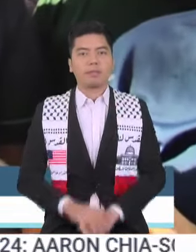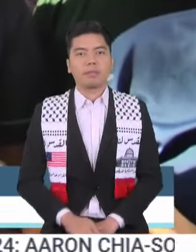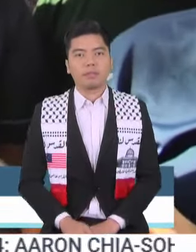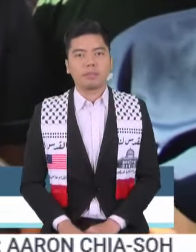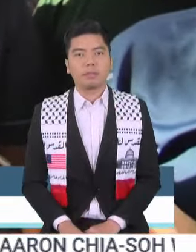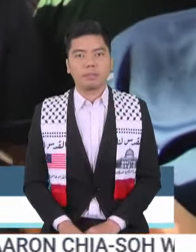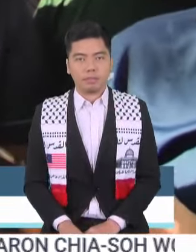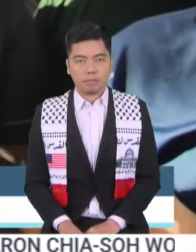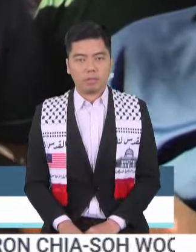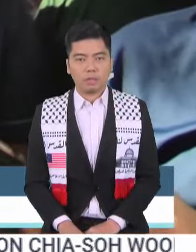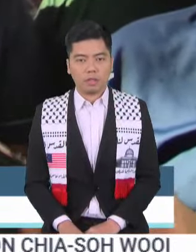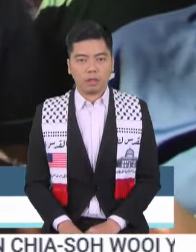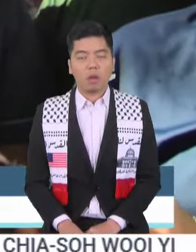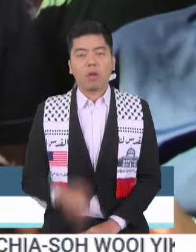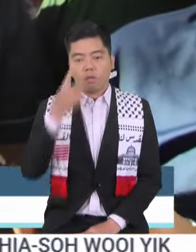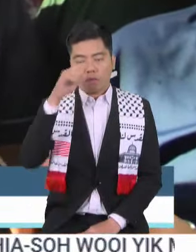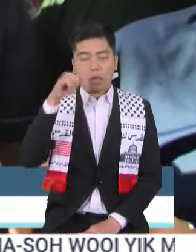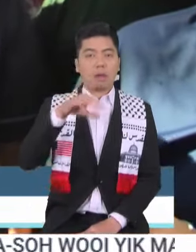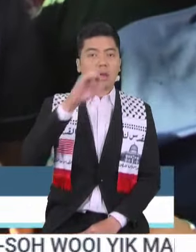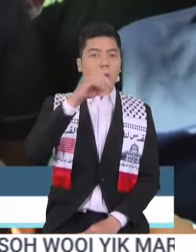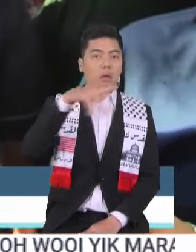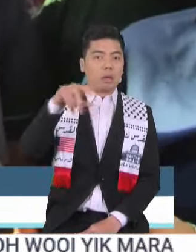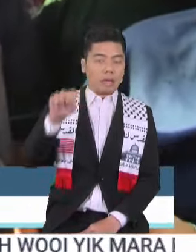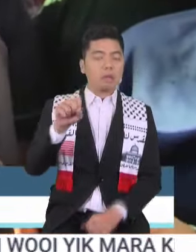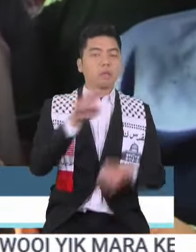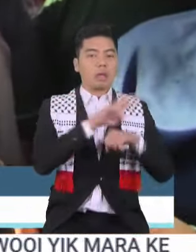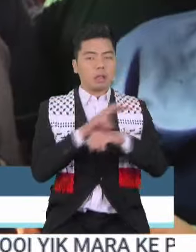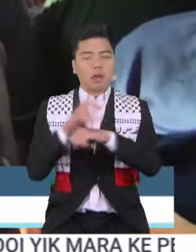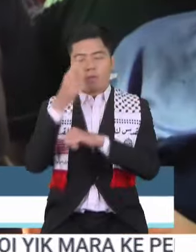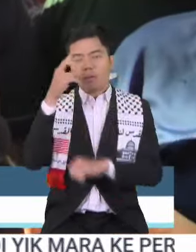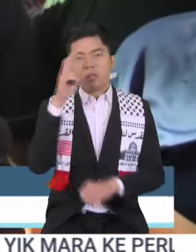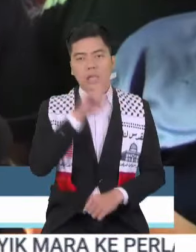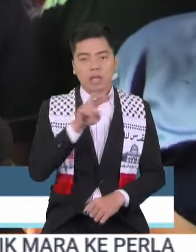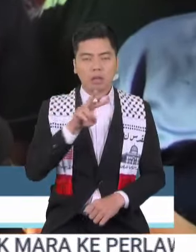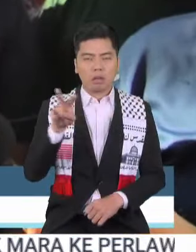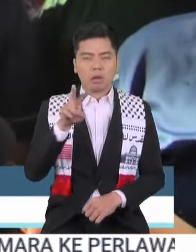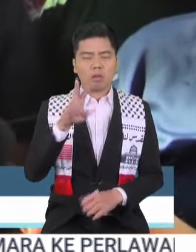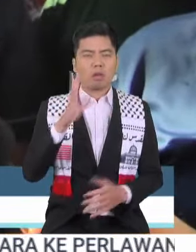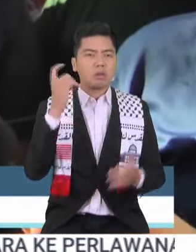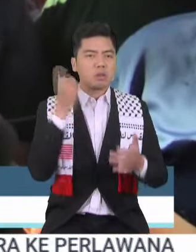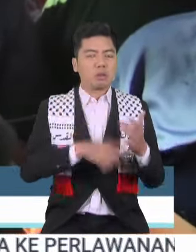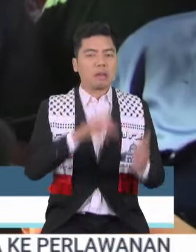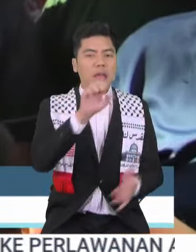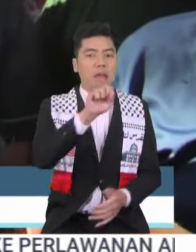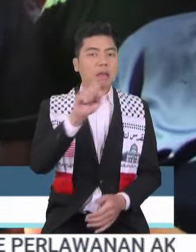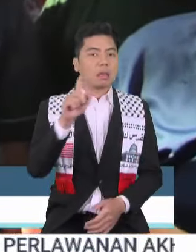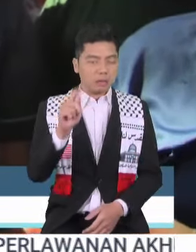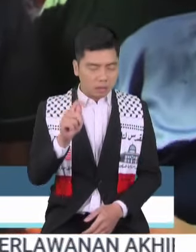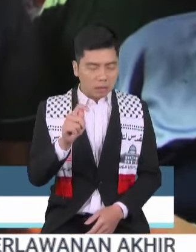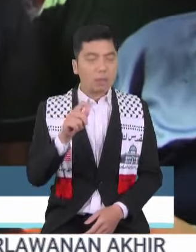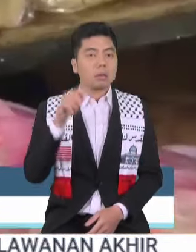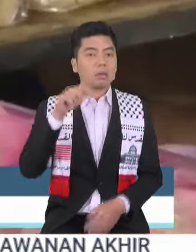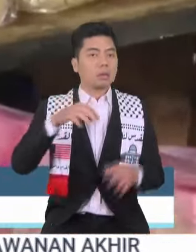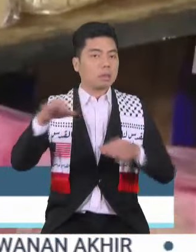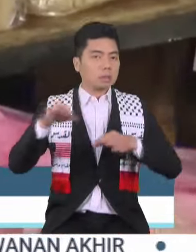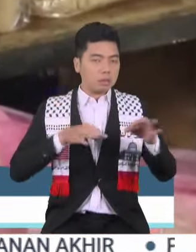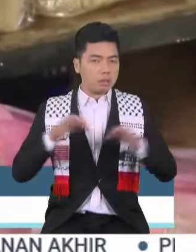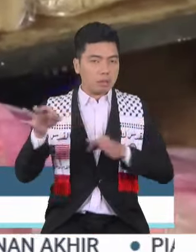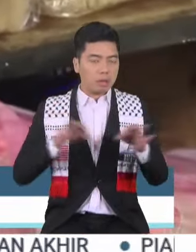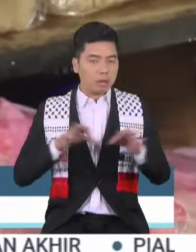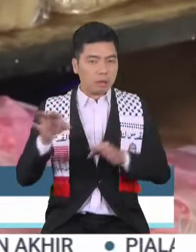eh mengenai Ops pantau untuk kesan pelaksanaan reformasi Cukai sst pula Beliau berkata